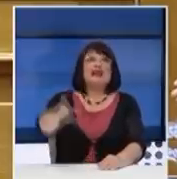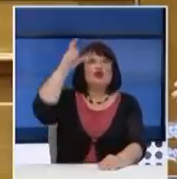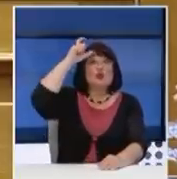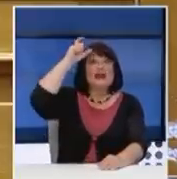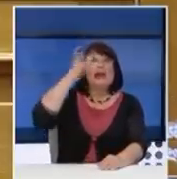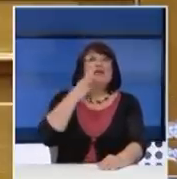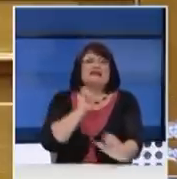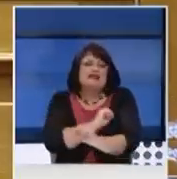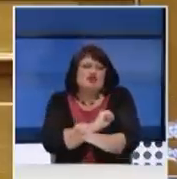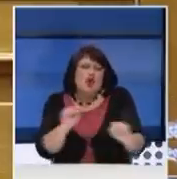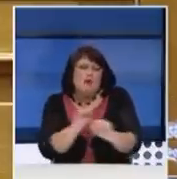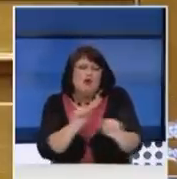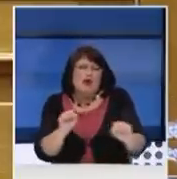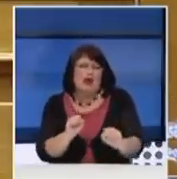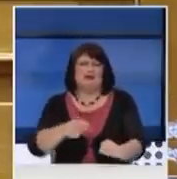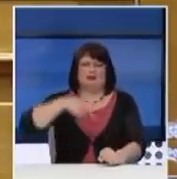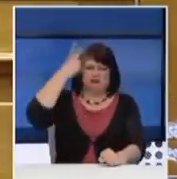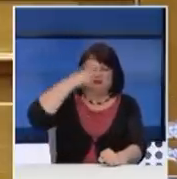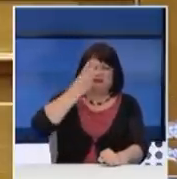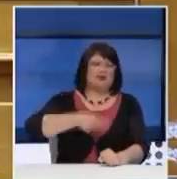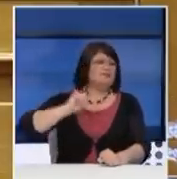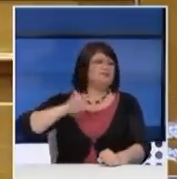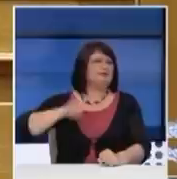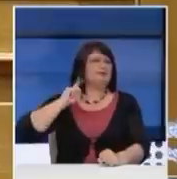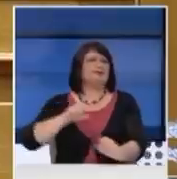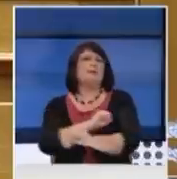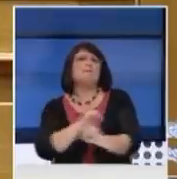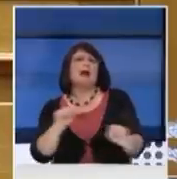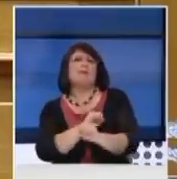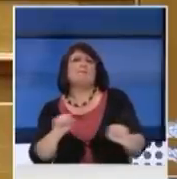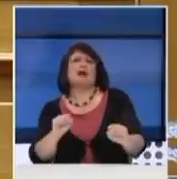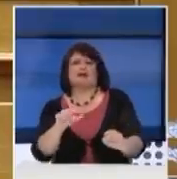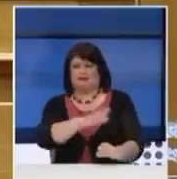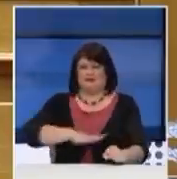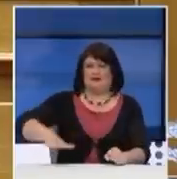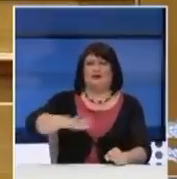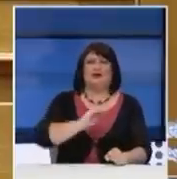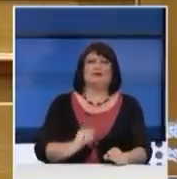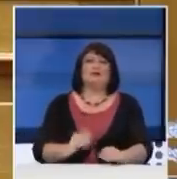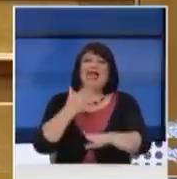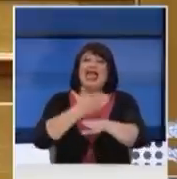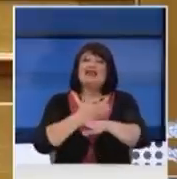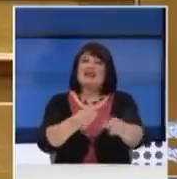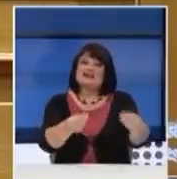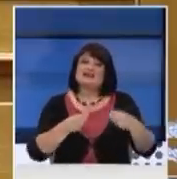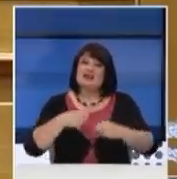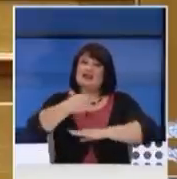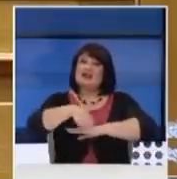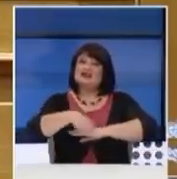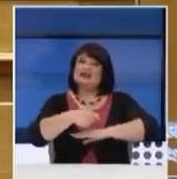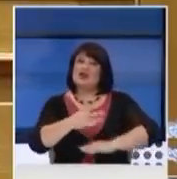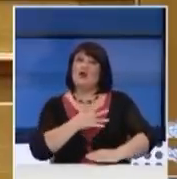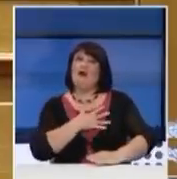Τουρκία. Ο πιο απίθαρχος παράγοντας και αποσταθεροποιητικός είναι η Τουρκία. Ποιος μου εγγυάται ότι η Χάγη,